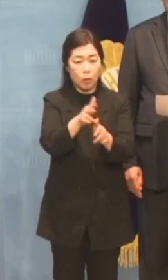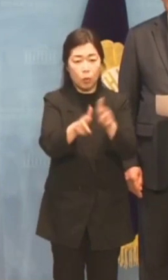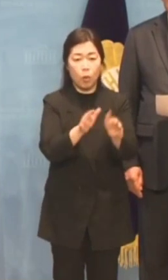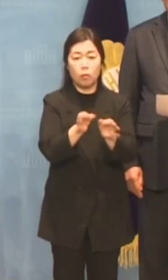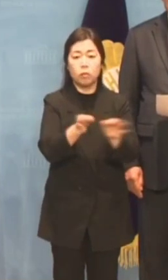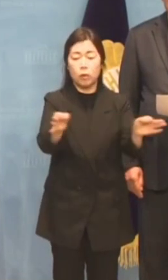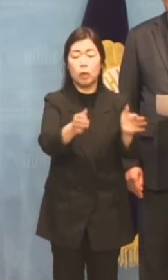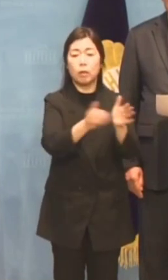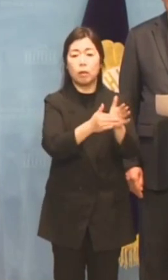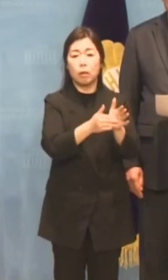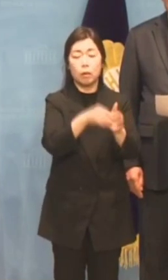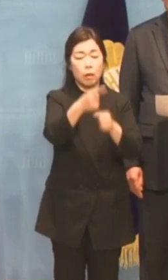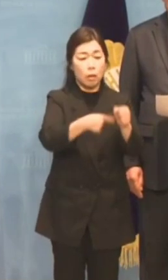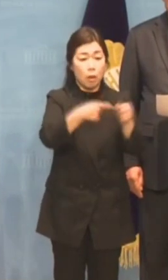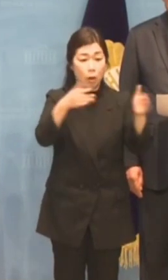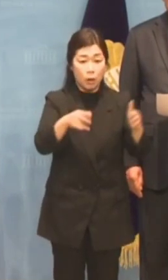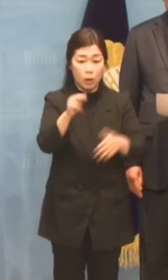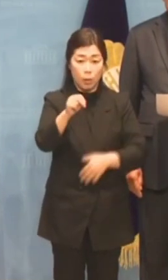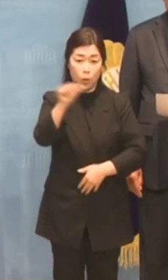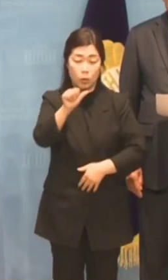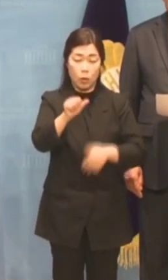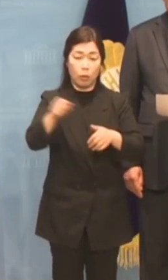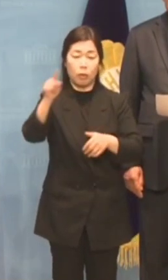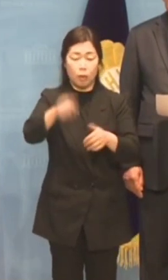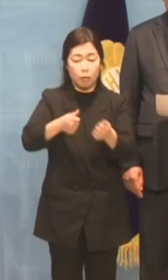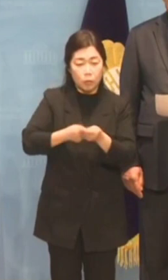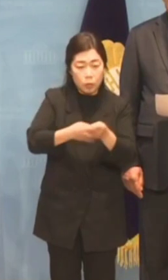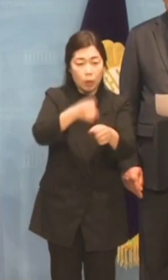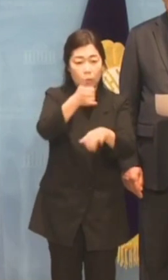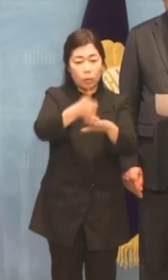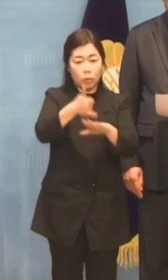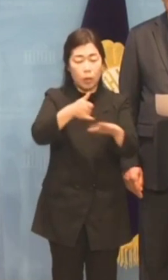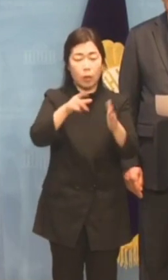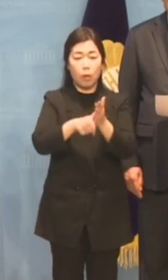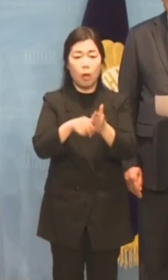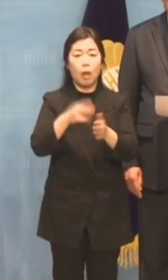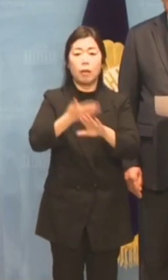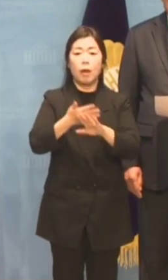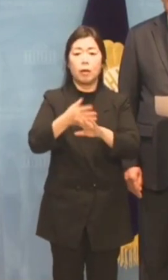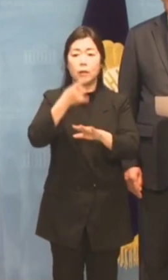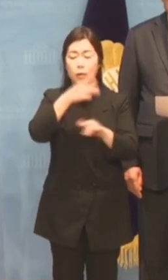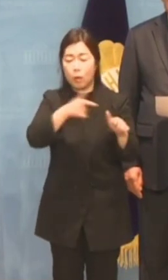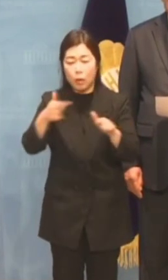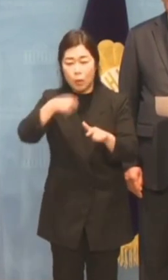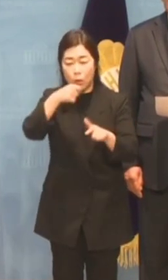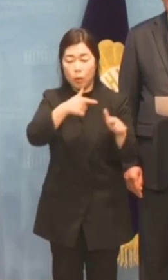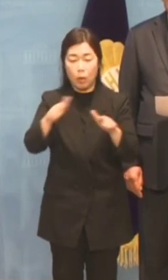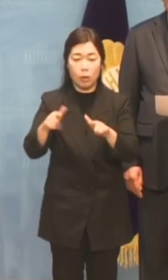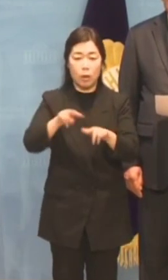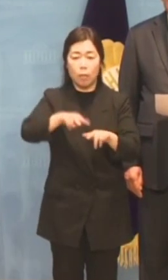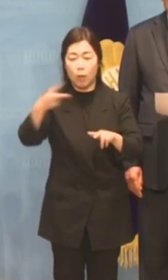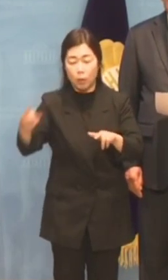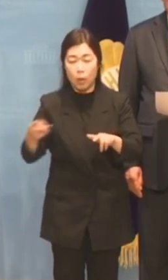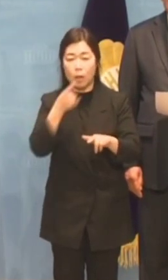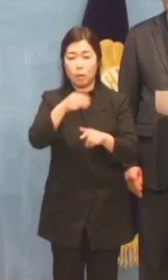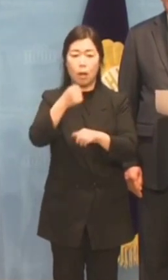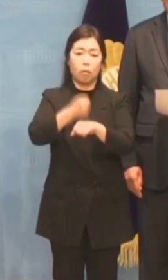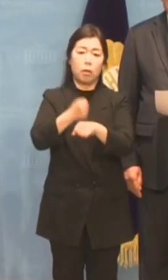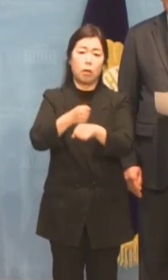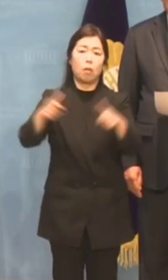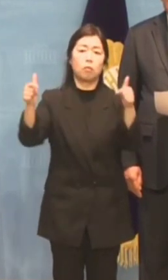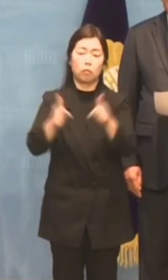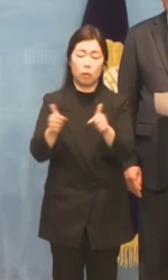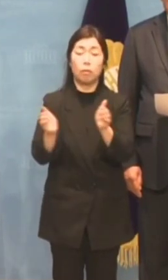때도 연간 2만 5천 헥타의 쌀 재배 면적이 타작물 재배로 전환되면서 쌀 과잉 생산량이 크게